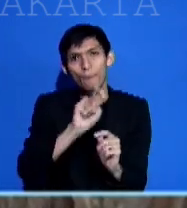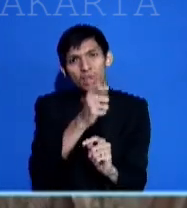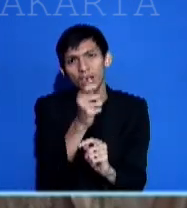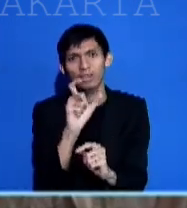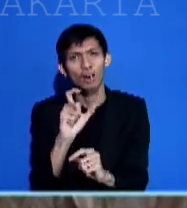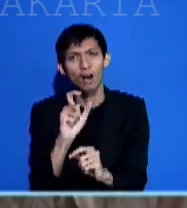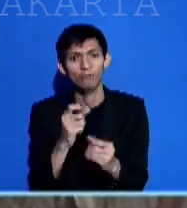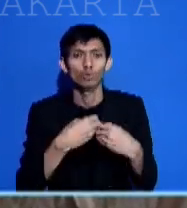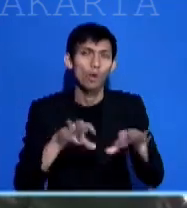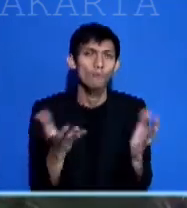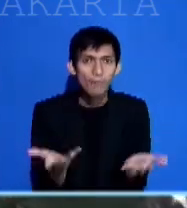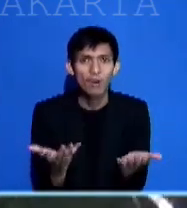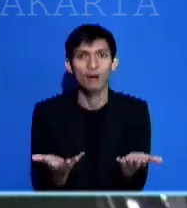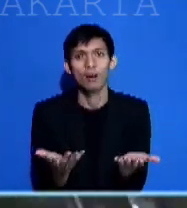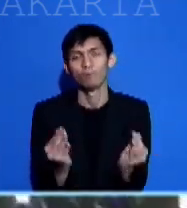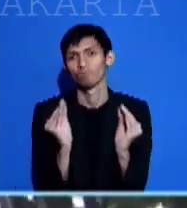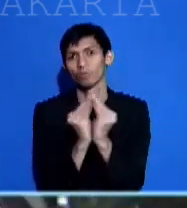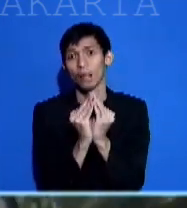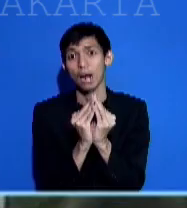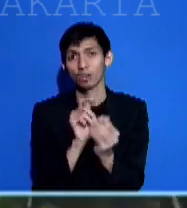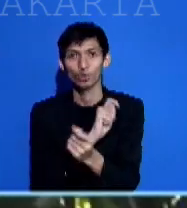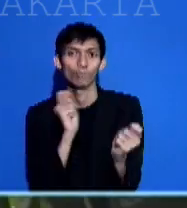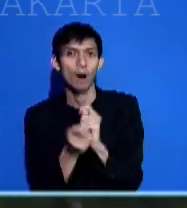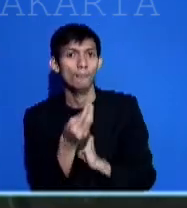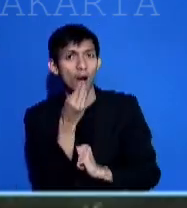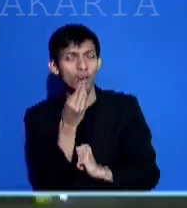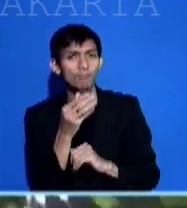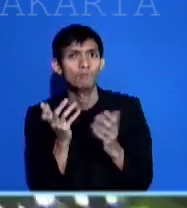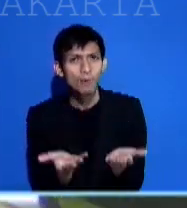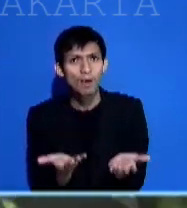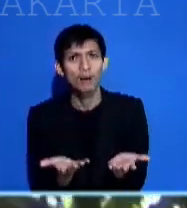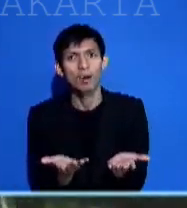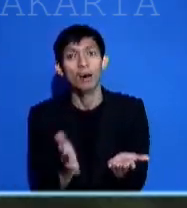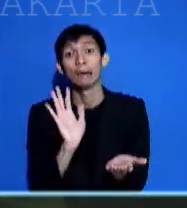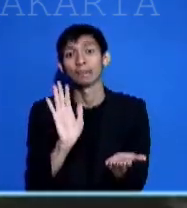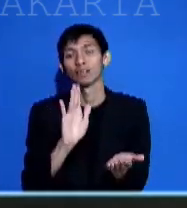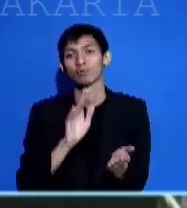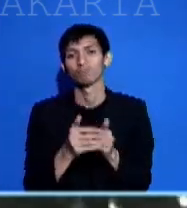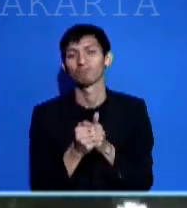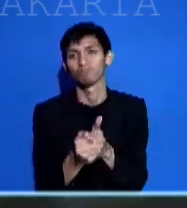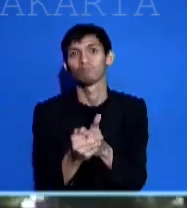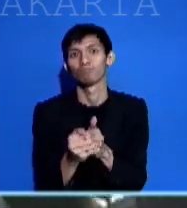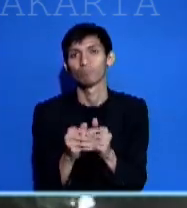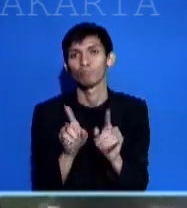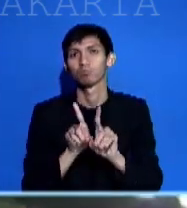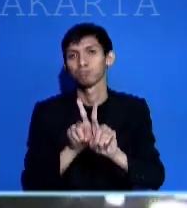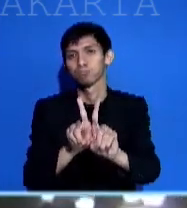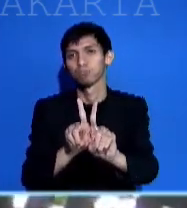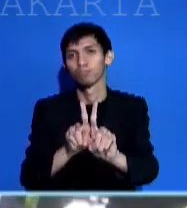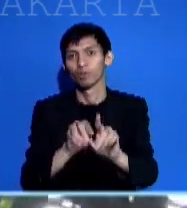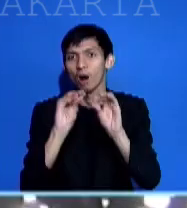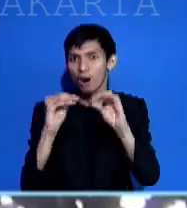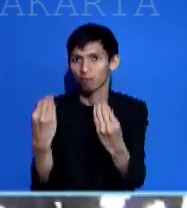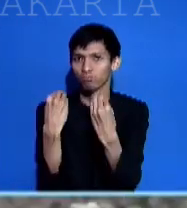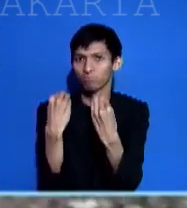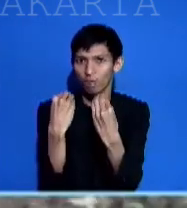olahannya mekaten minangko jejangkeping papan wisot Ugi sampun wonten Srono sanesipun Wiwit saking pendapi